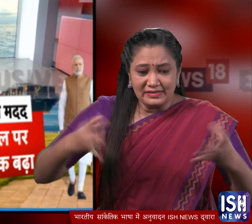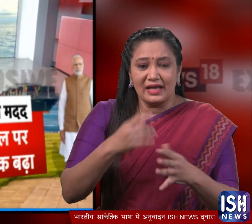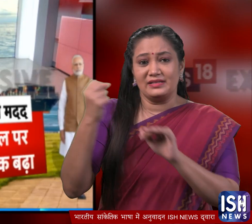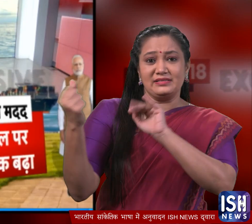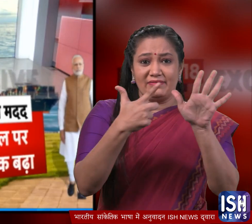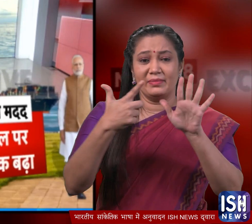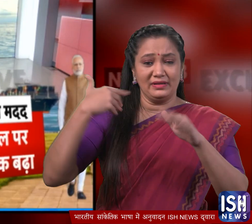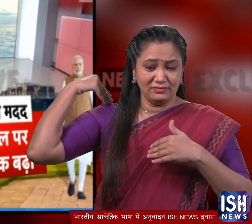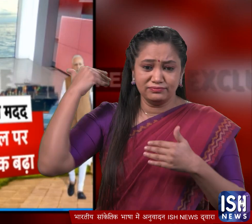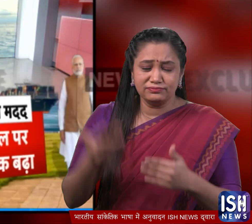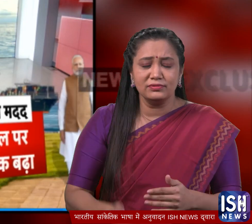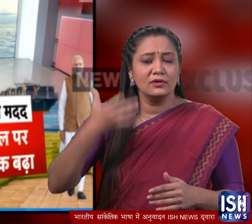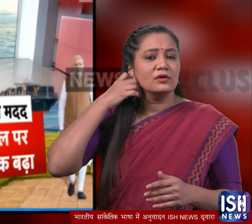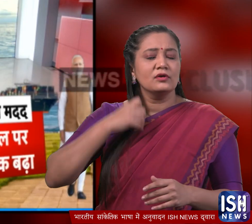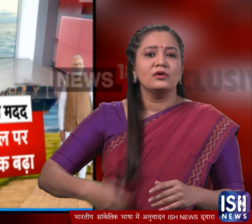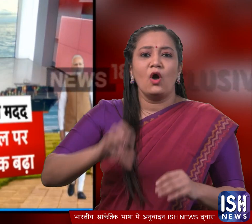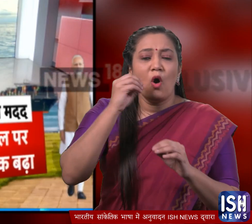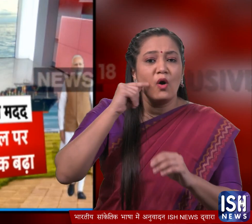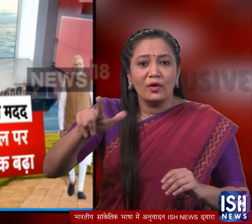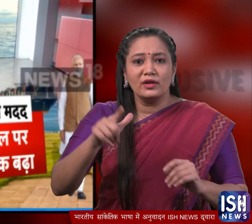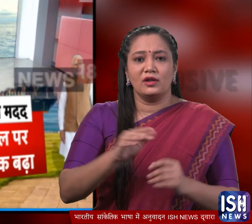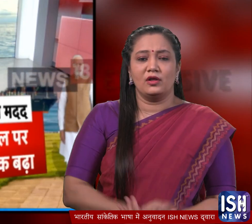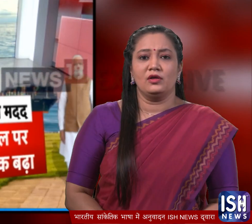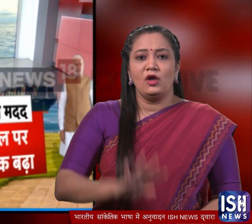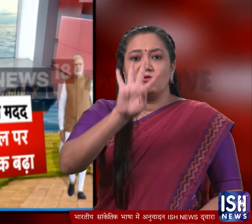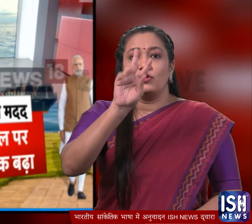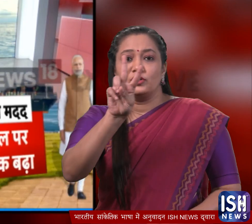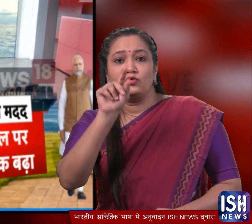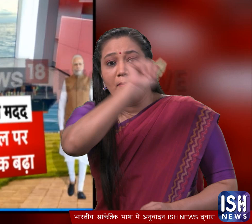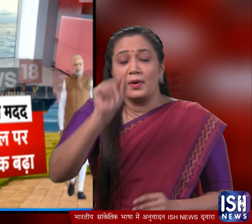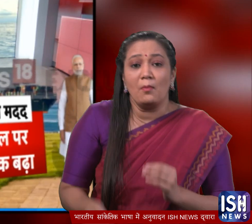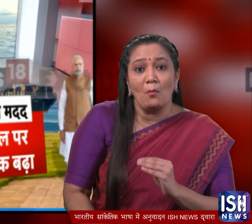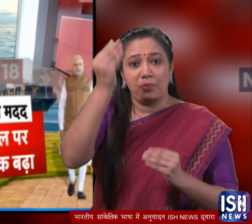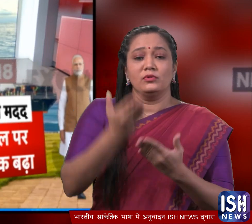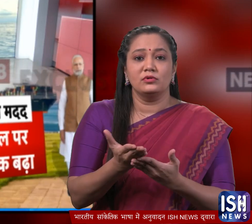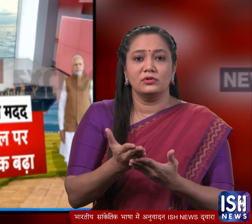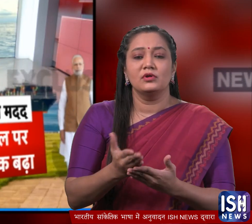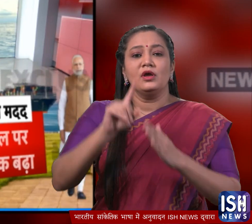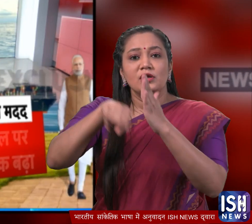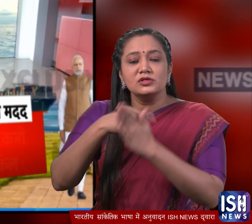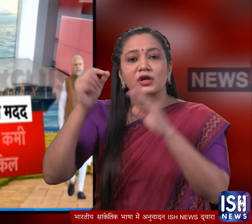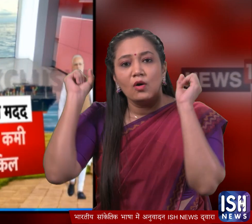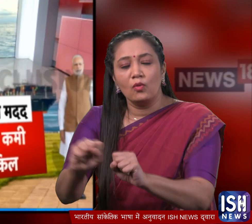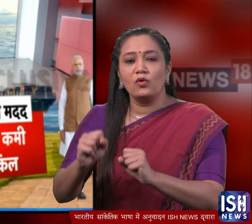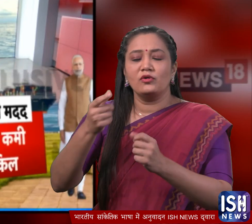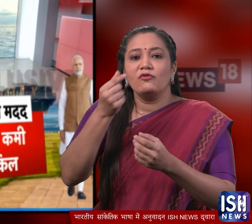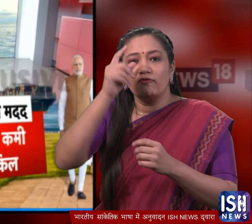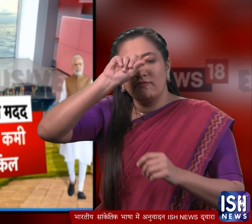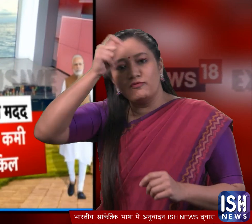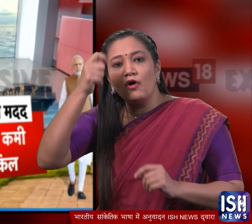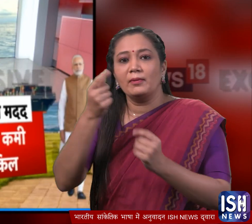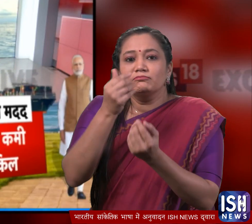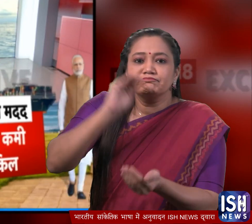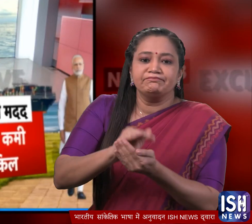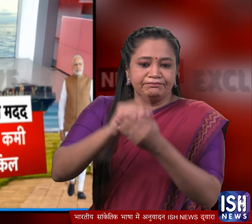के शुरुआती 7 महीनों में ही उसका तेल पर खर्च करीब 42% तक बढ़ गया, जिसका सीधा असर श्रीलंका के विदेशी